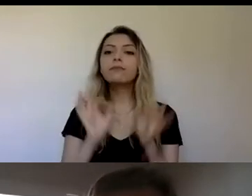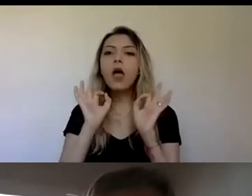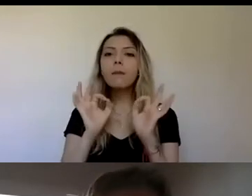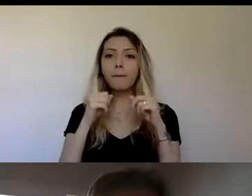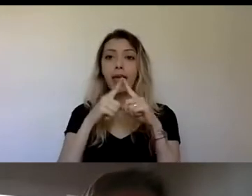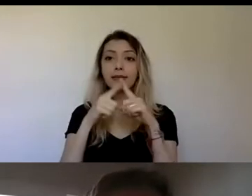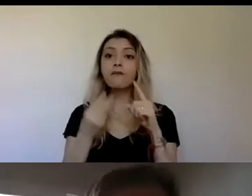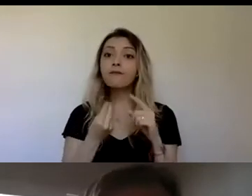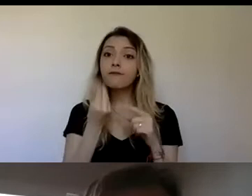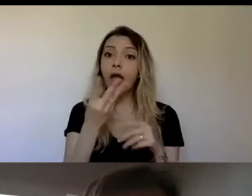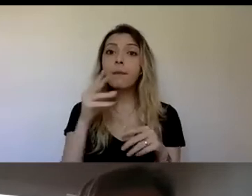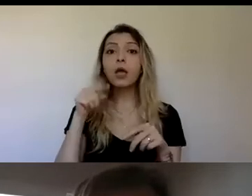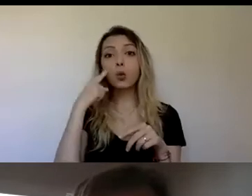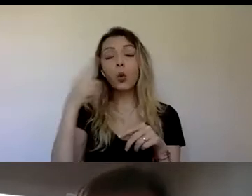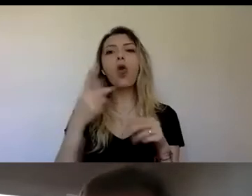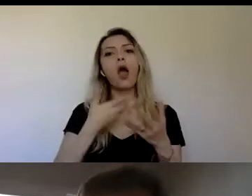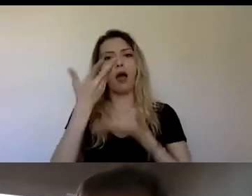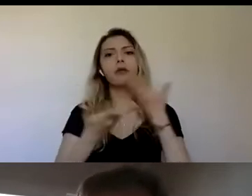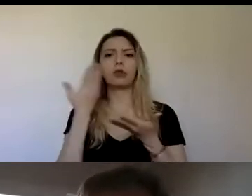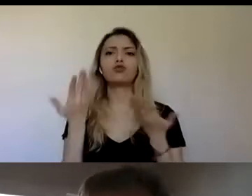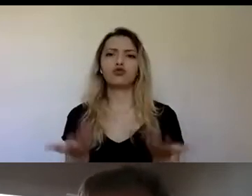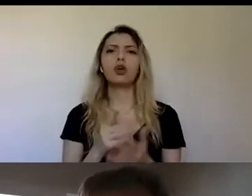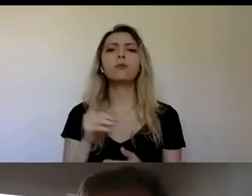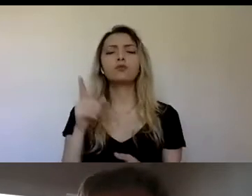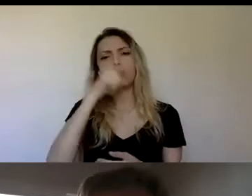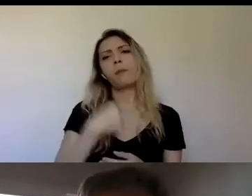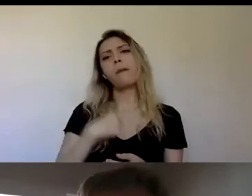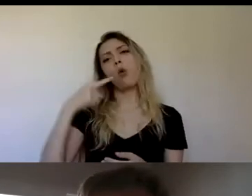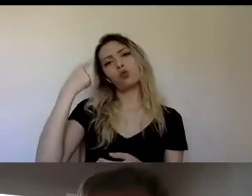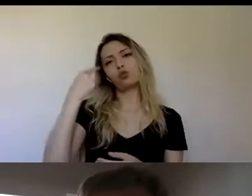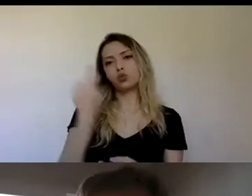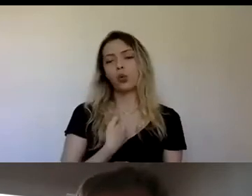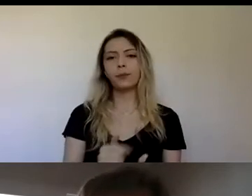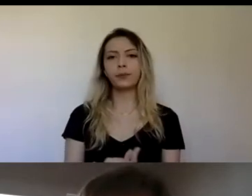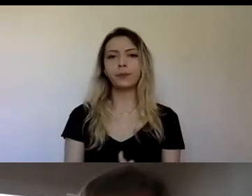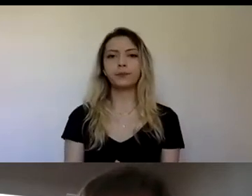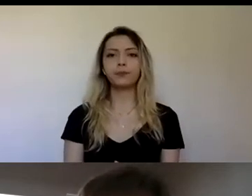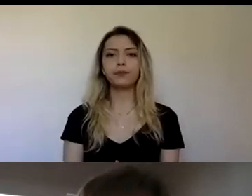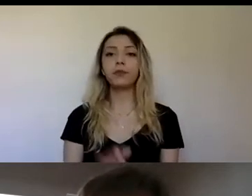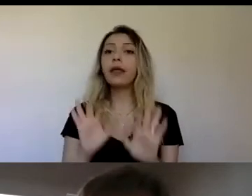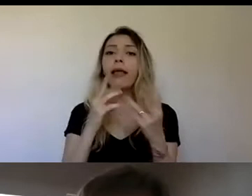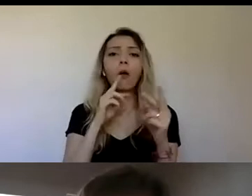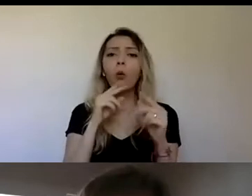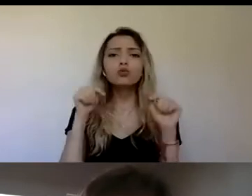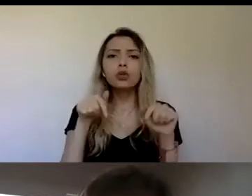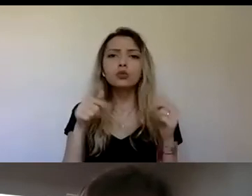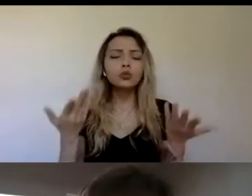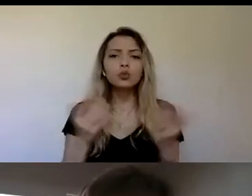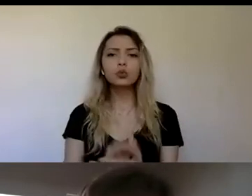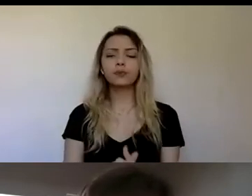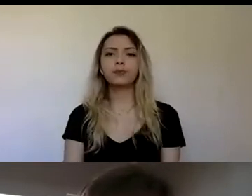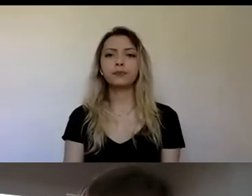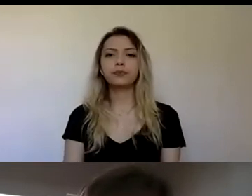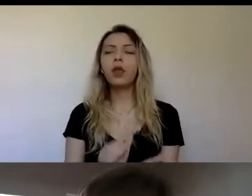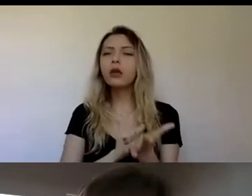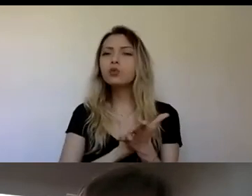üzerinden aslında biraz gitmek gerektiğini düşünüyorum. Ne konuşacağız bugün? Tüm bu